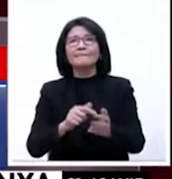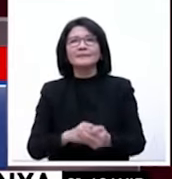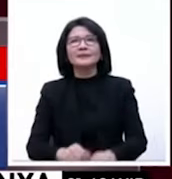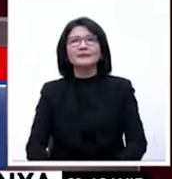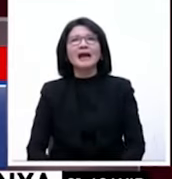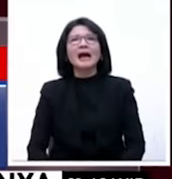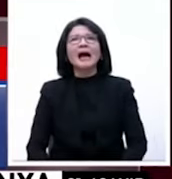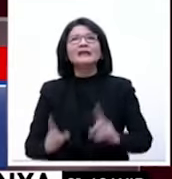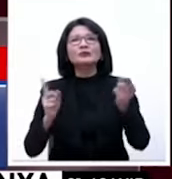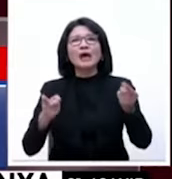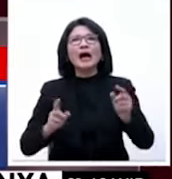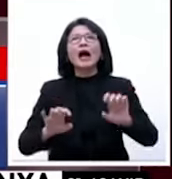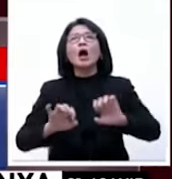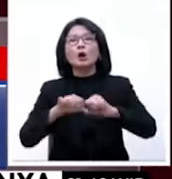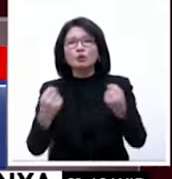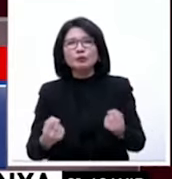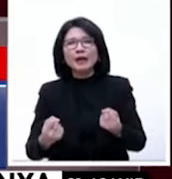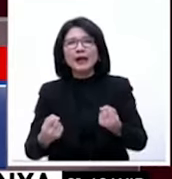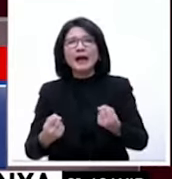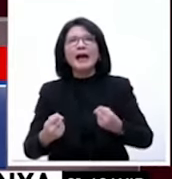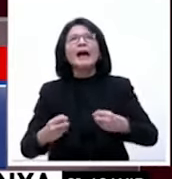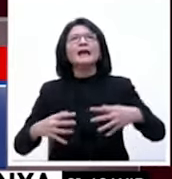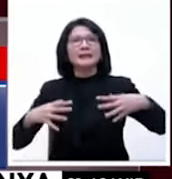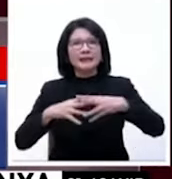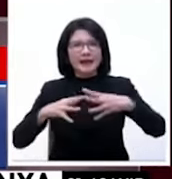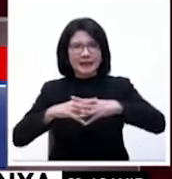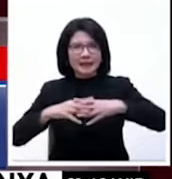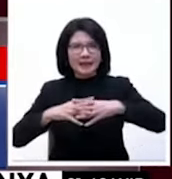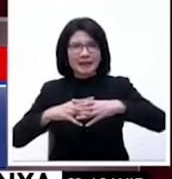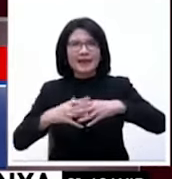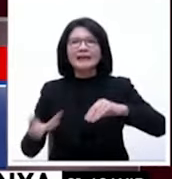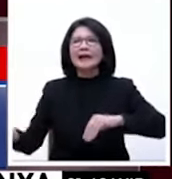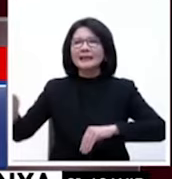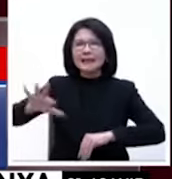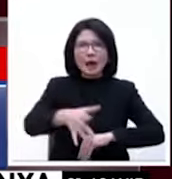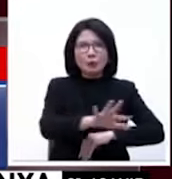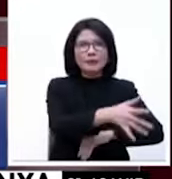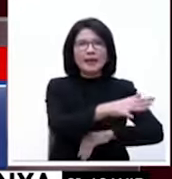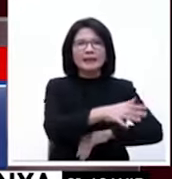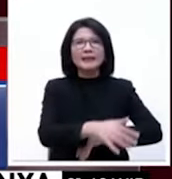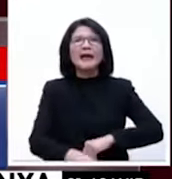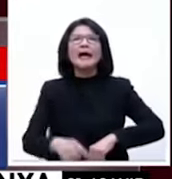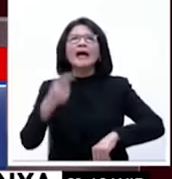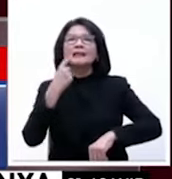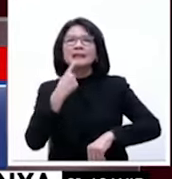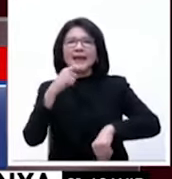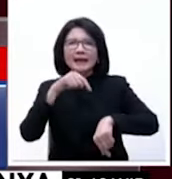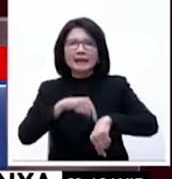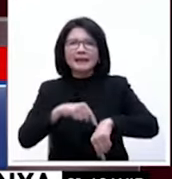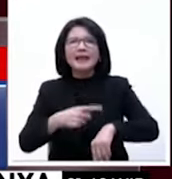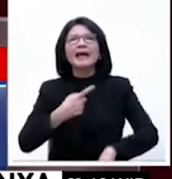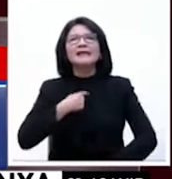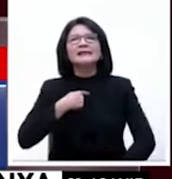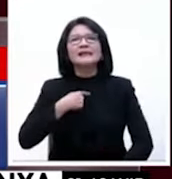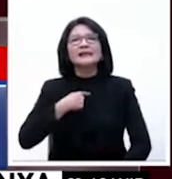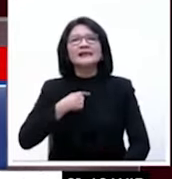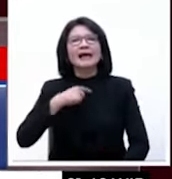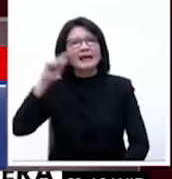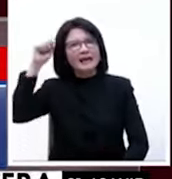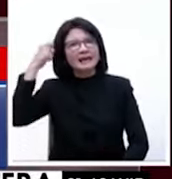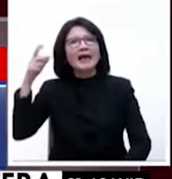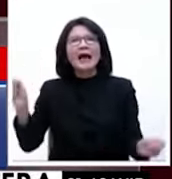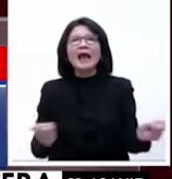terjadi kerusakan di daratan dan di lautan dan terkait ini saya teringat lagu Ebit